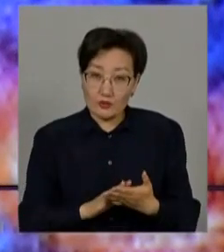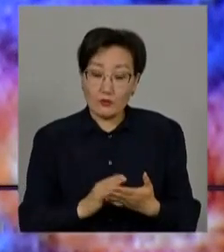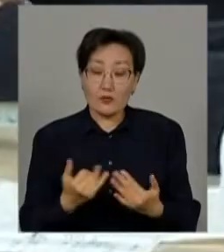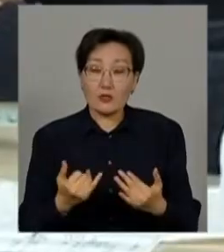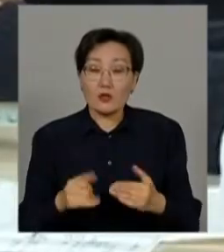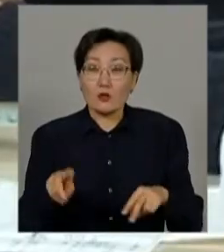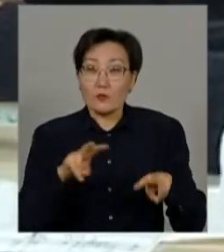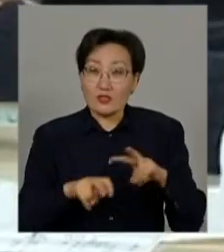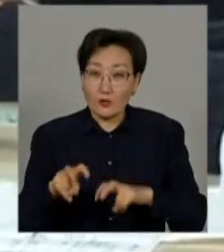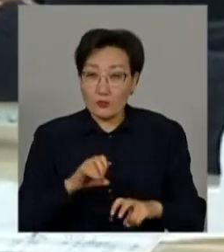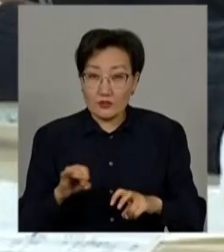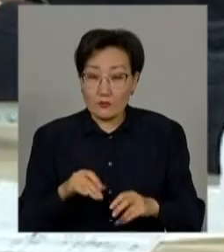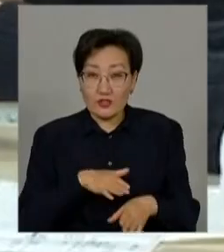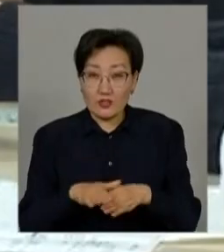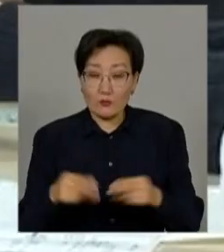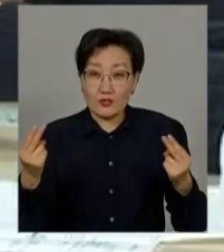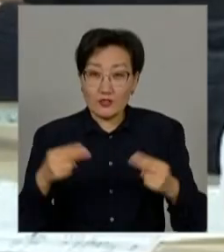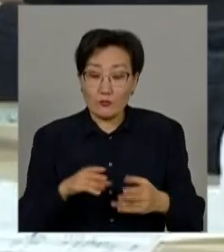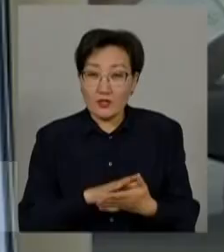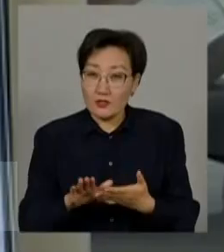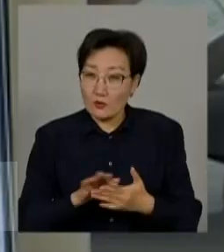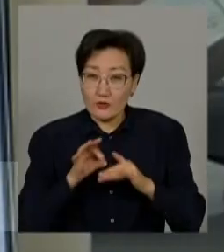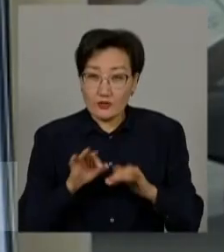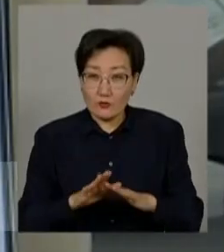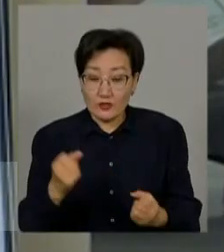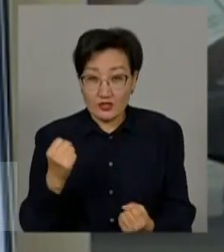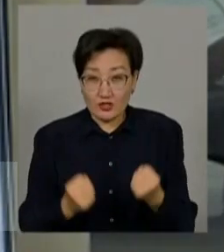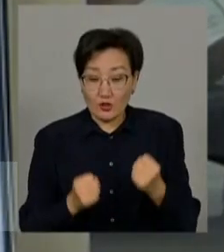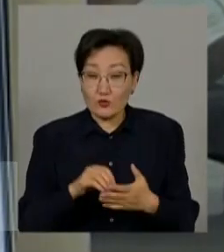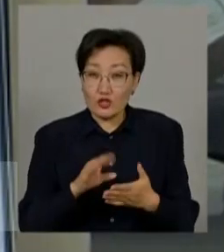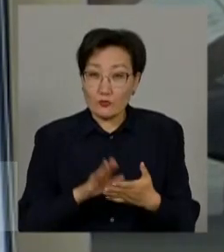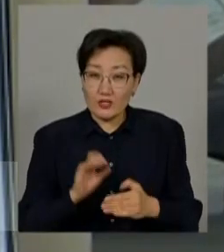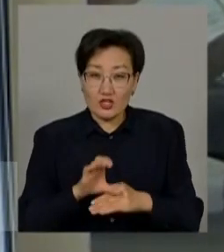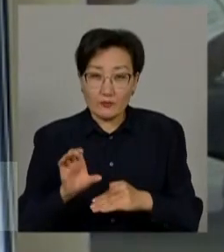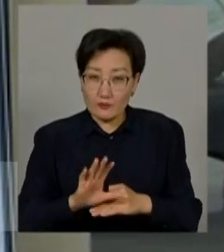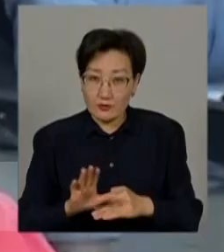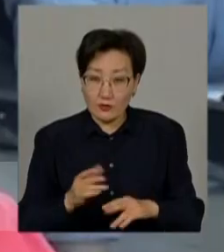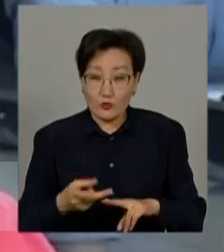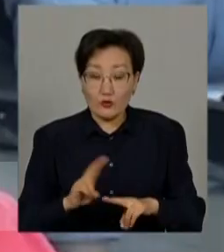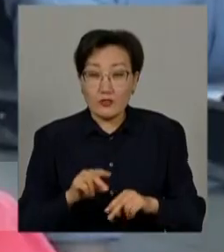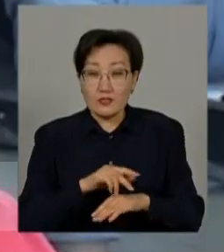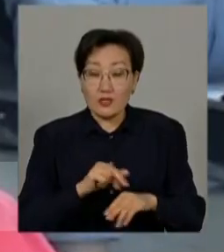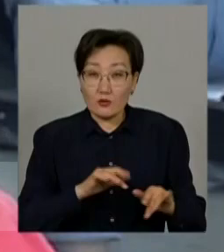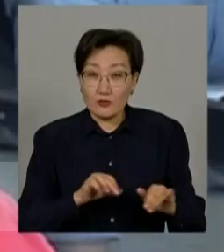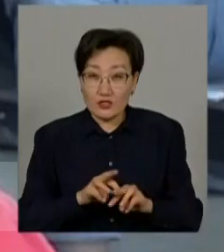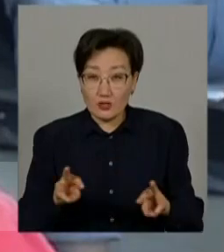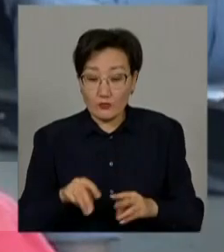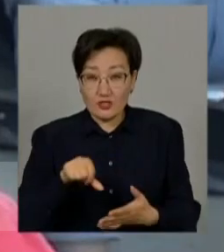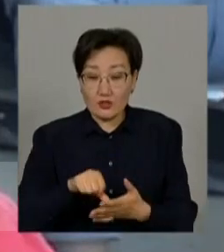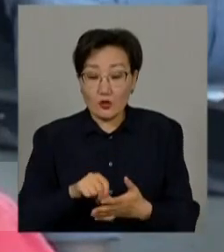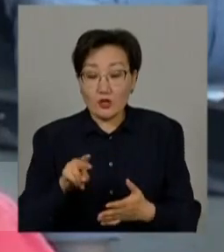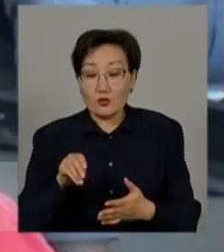бойынша іздеуде жүрген және толық кедендік тазартудан өтпеген темір тұлпар тіркеуге жіберілмейді. Бұл туралы Ішкі істер министрлігінің өкілі